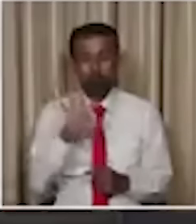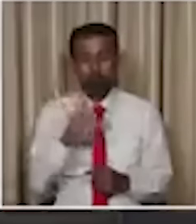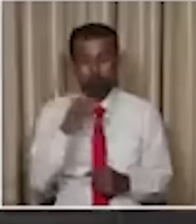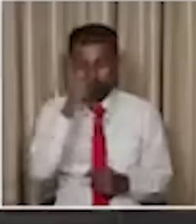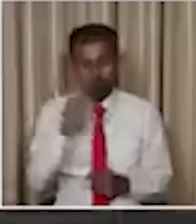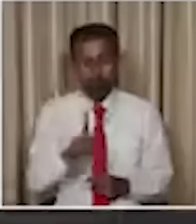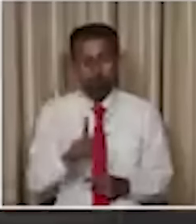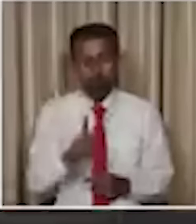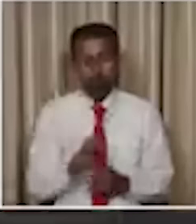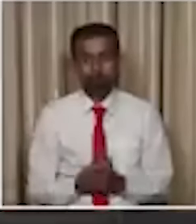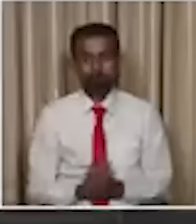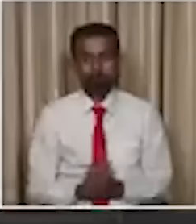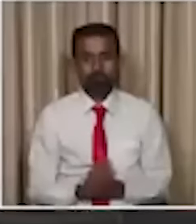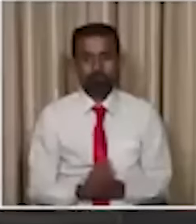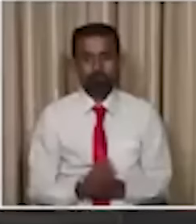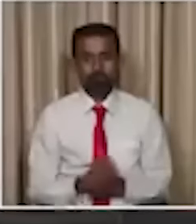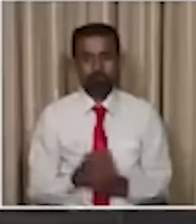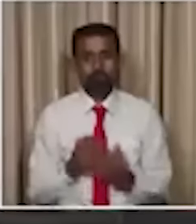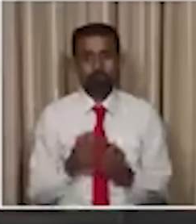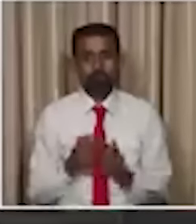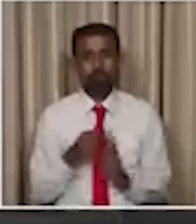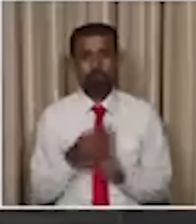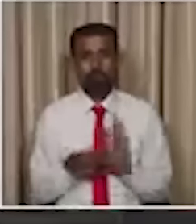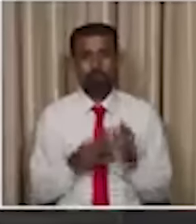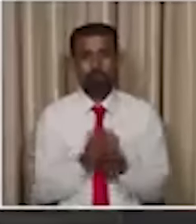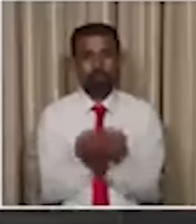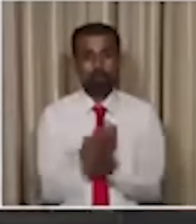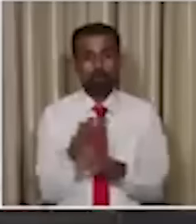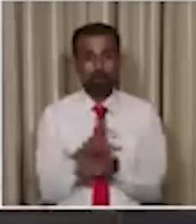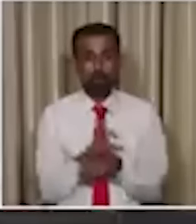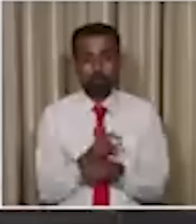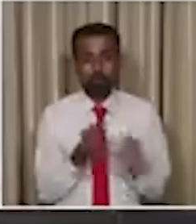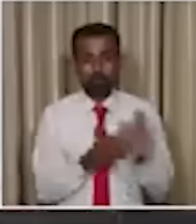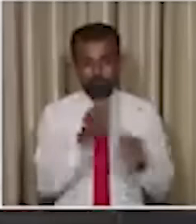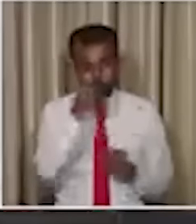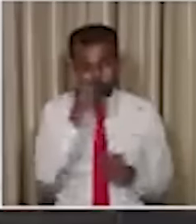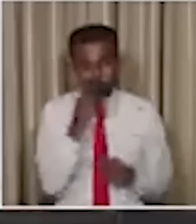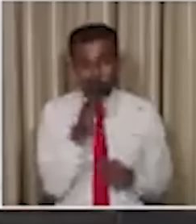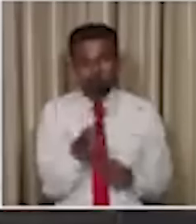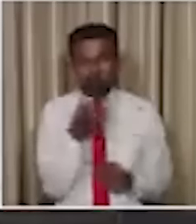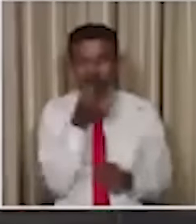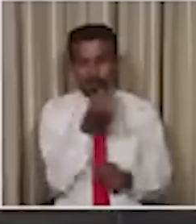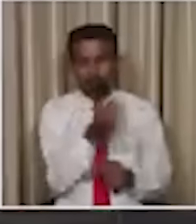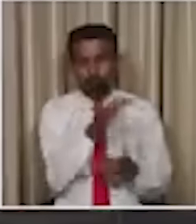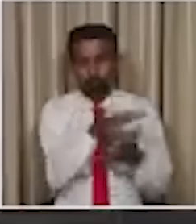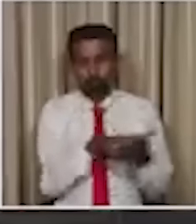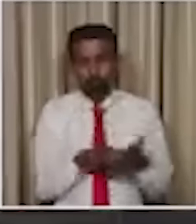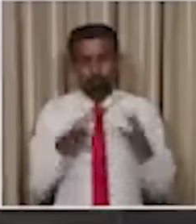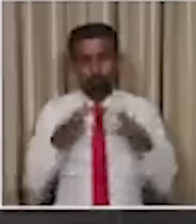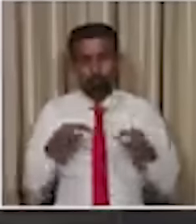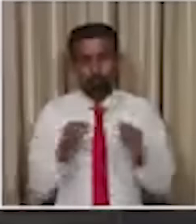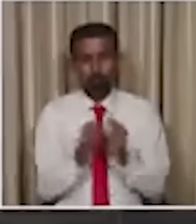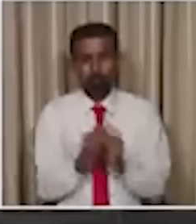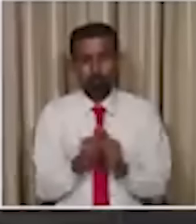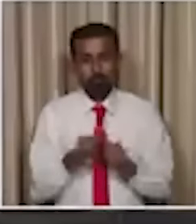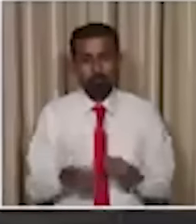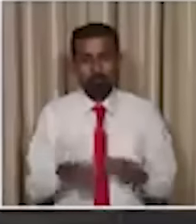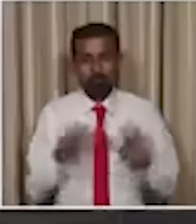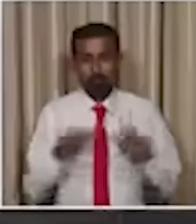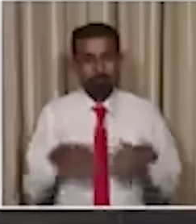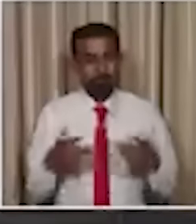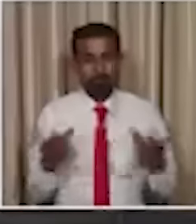2024/05/02 වේ. ජාතික පොලිස් කොමිෂන් සභාව විසින් නිලන්ත ජයවර්ධන මහතාට නිකුත් කළ චෝදනා පත්‍රයේ පරීක්ෂණ කටයුතු මෙතෙක් අවසන්